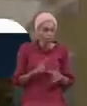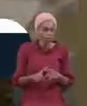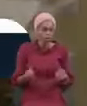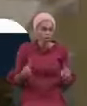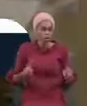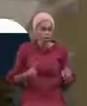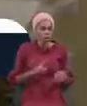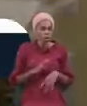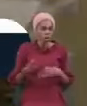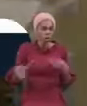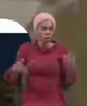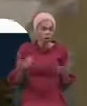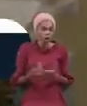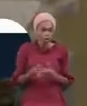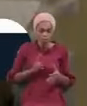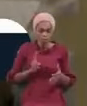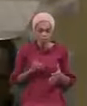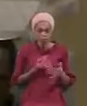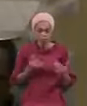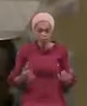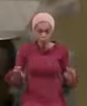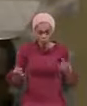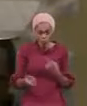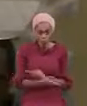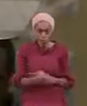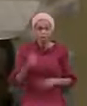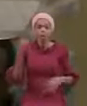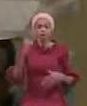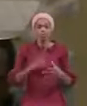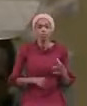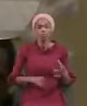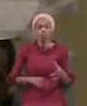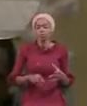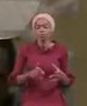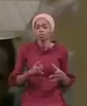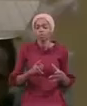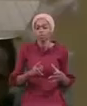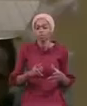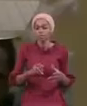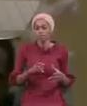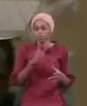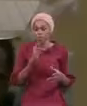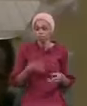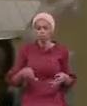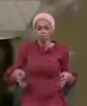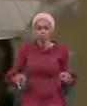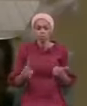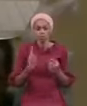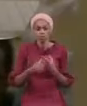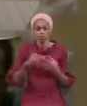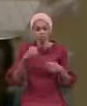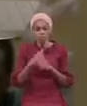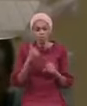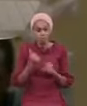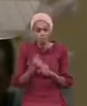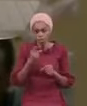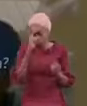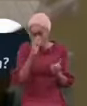sont les moyens de se souvenir comment amener les croyants aujourd'hui à se rappeler